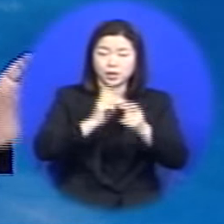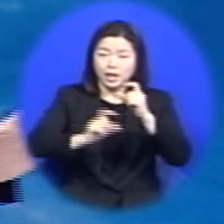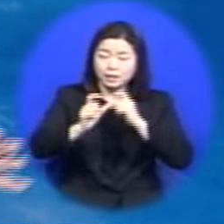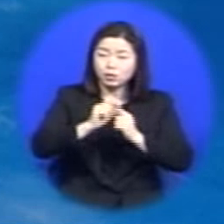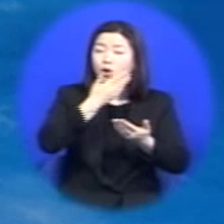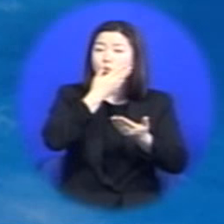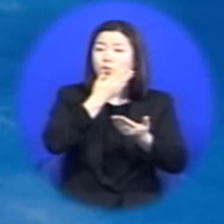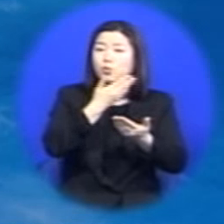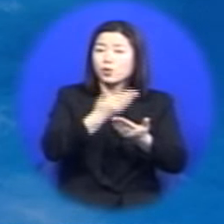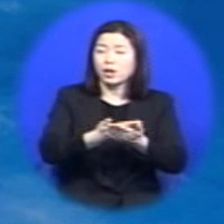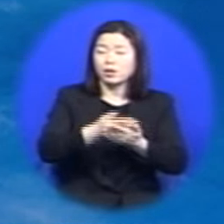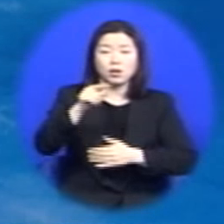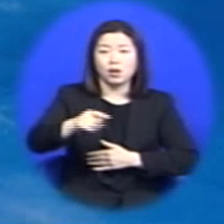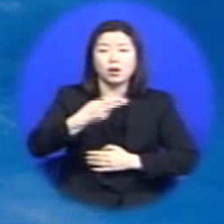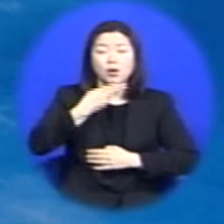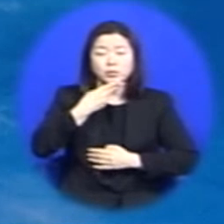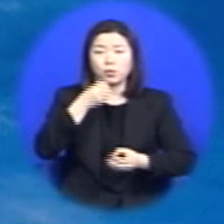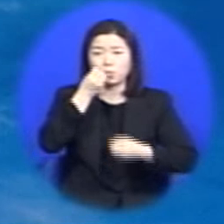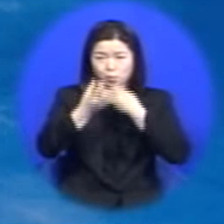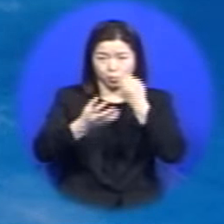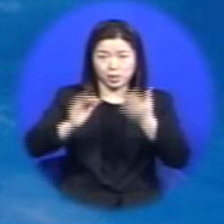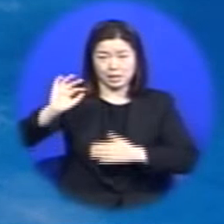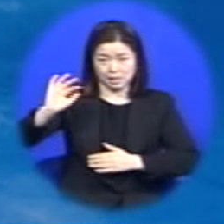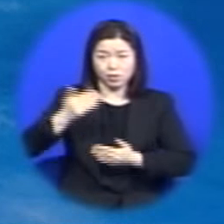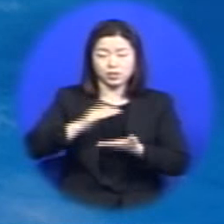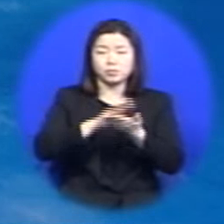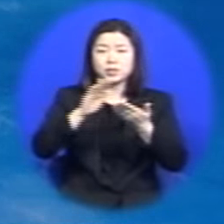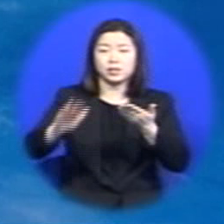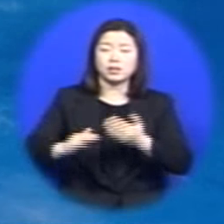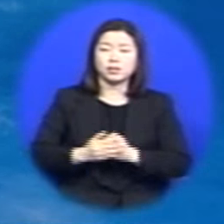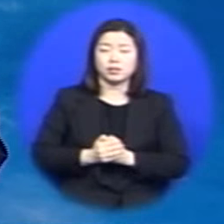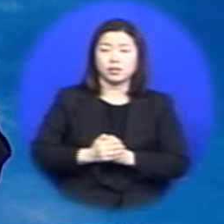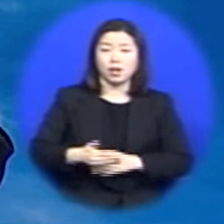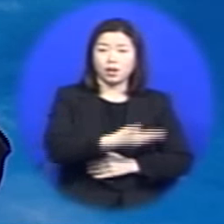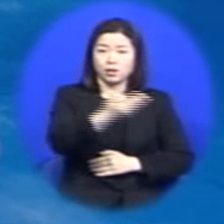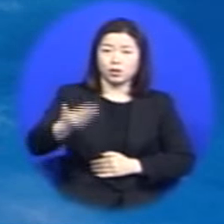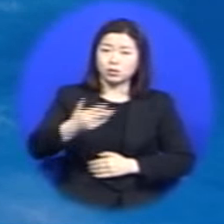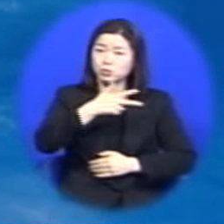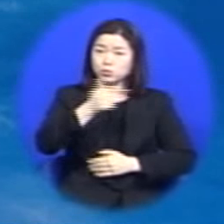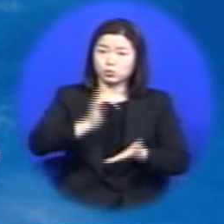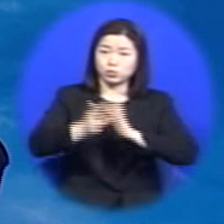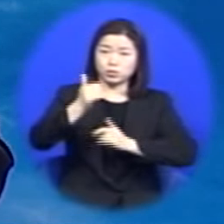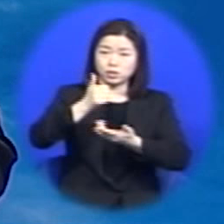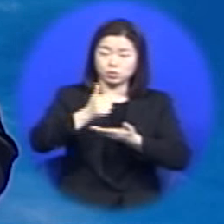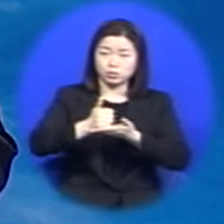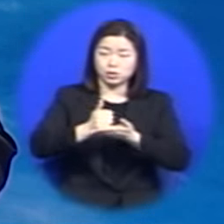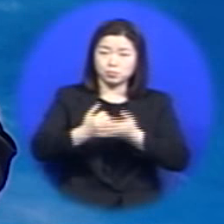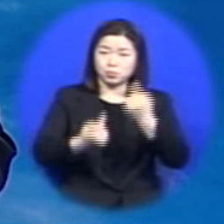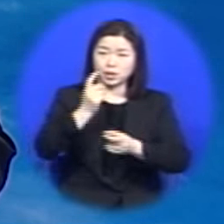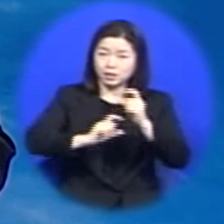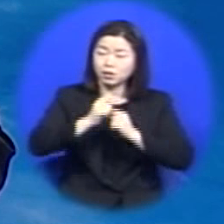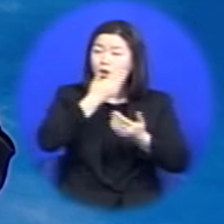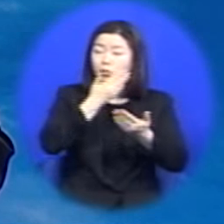없다고 고백이 되게 돼야 됩니다. 여러분, 주 예수보다 더 귀한 분은 없으십니까?